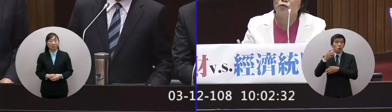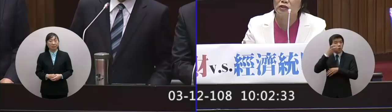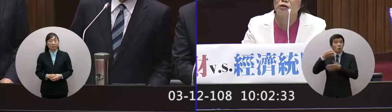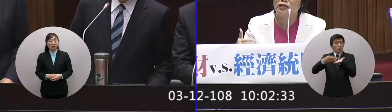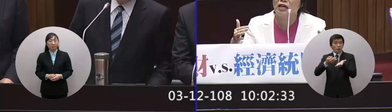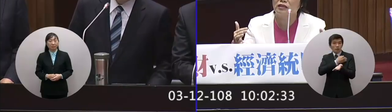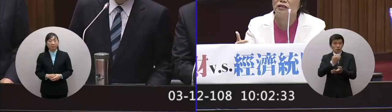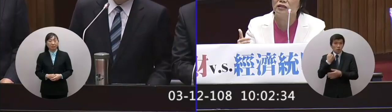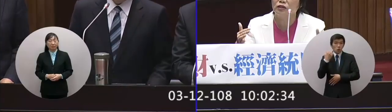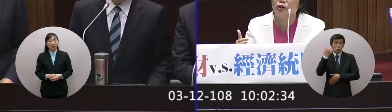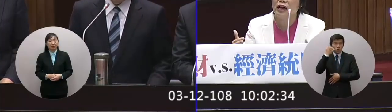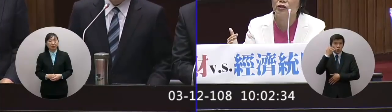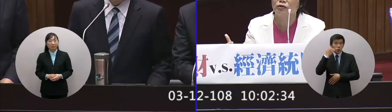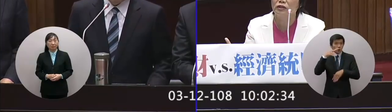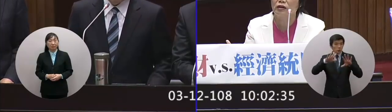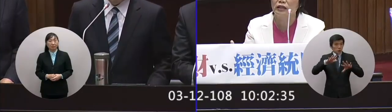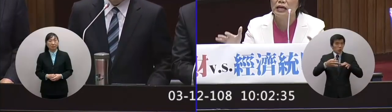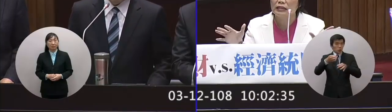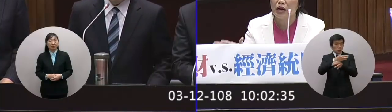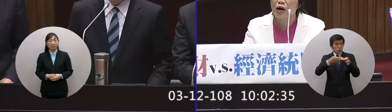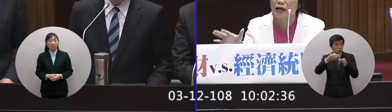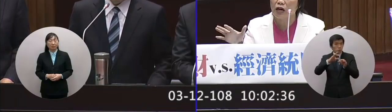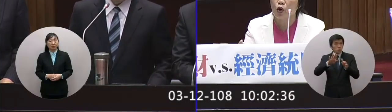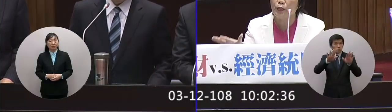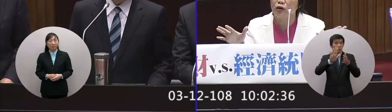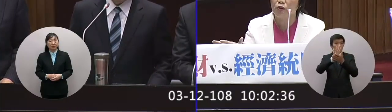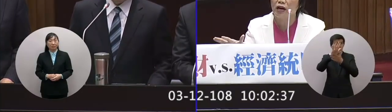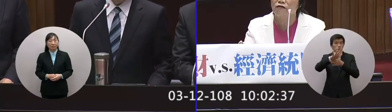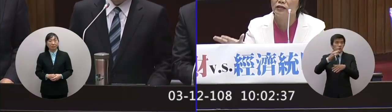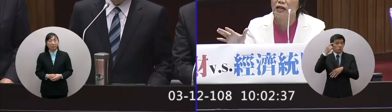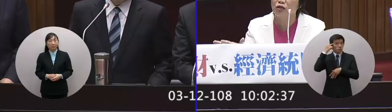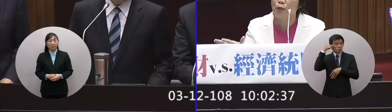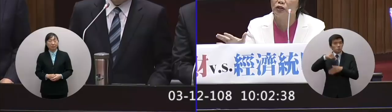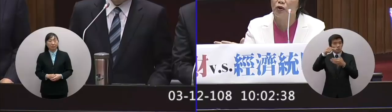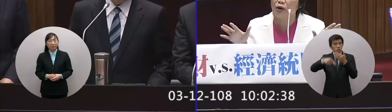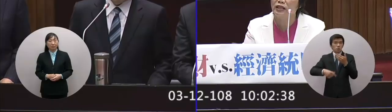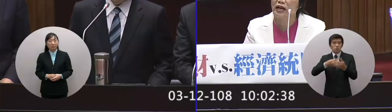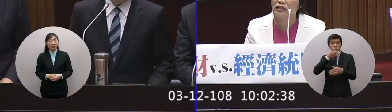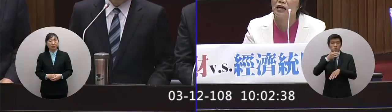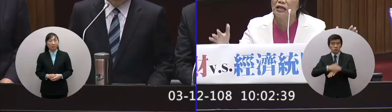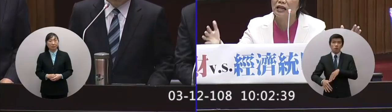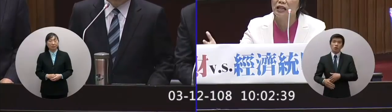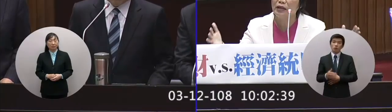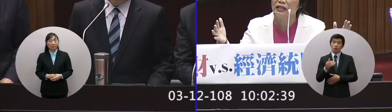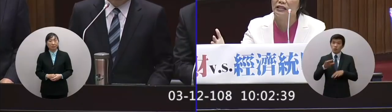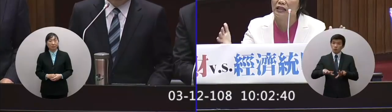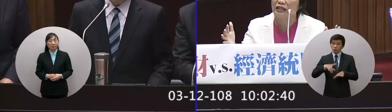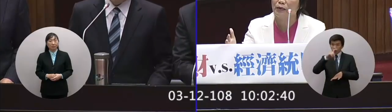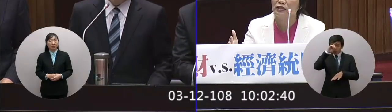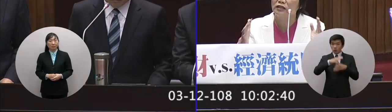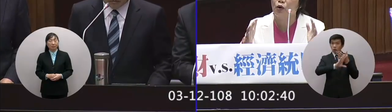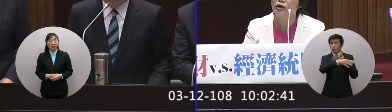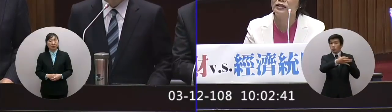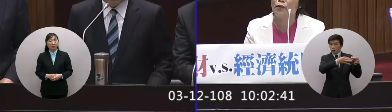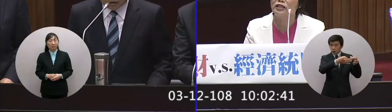的方式。我认为这样的资金回台投资条例，赶快把它公平公开的方向，跟我们很多海外台商，让他们可以奖